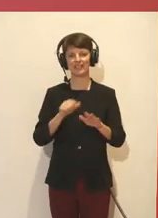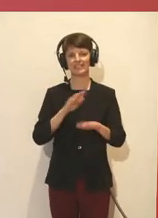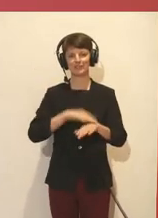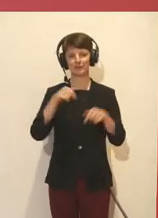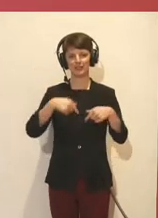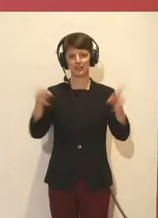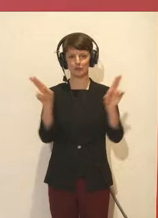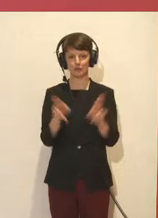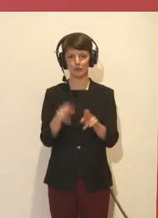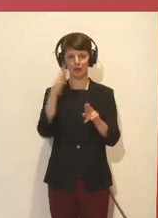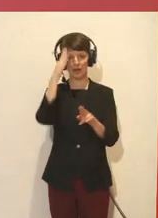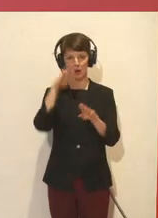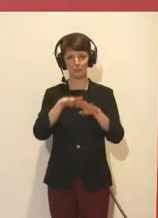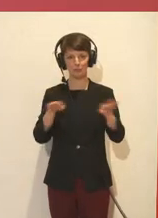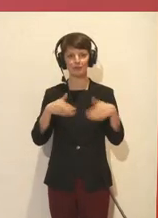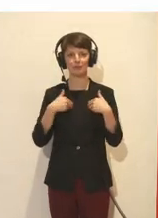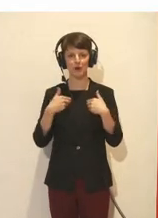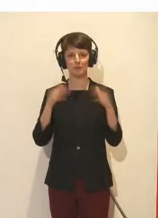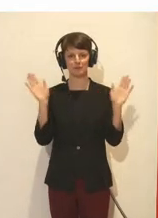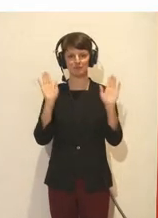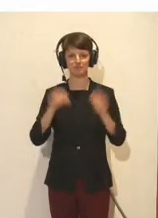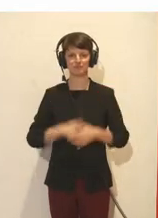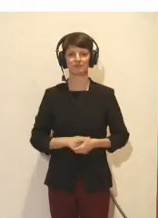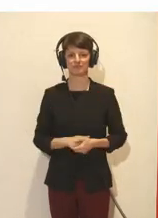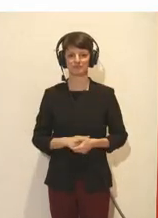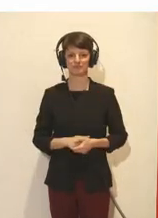auf der hauptbühne ich freue mich